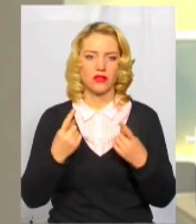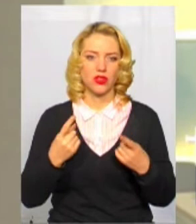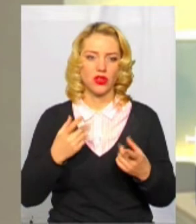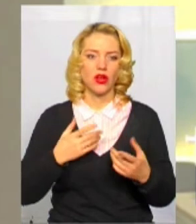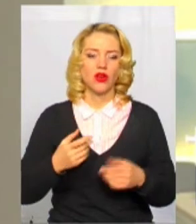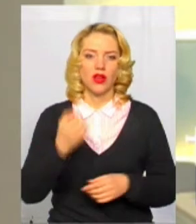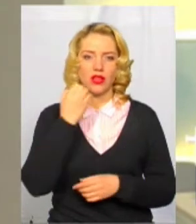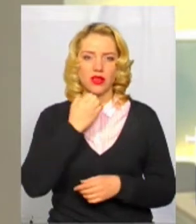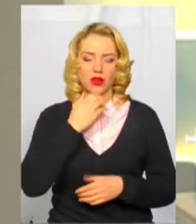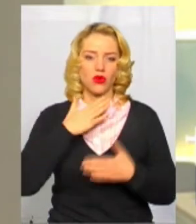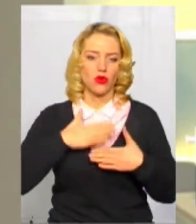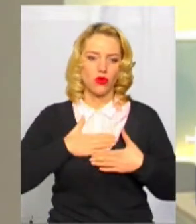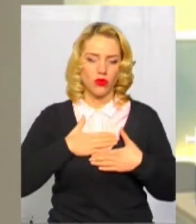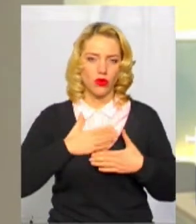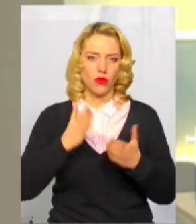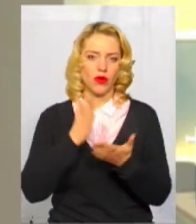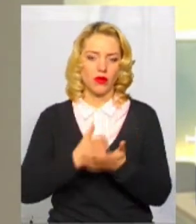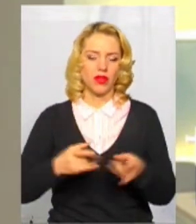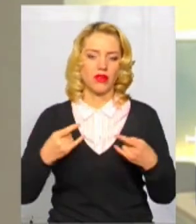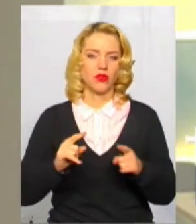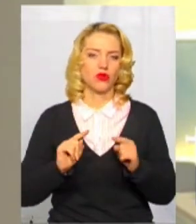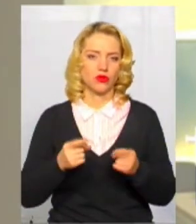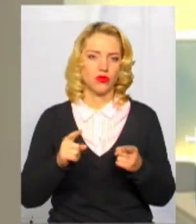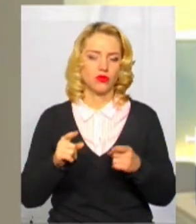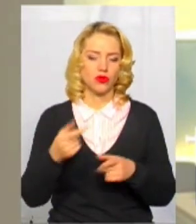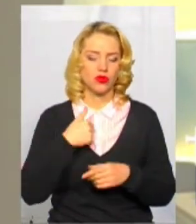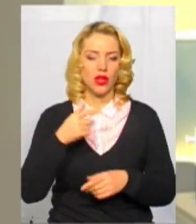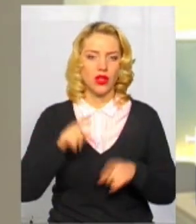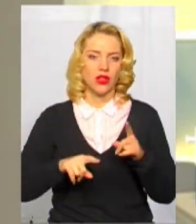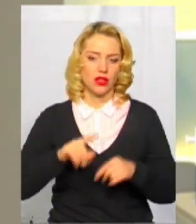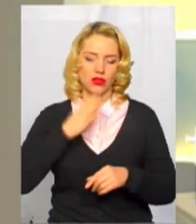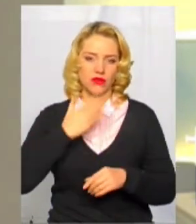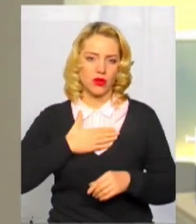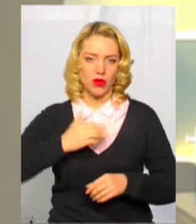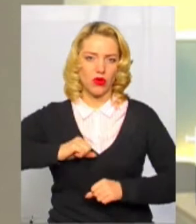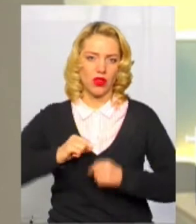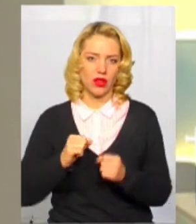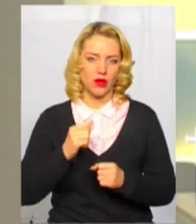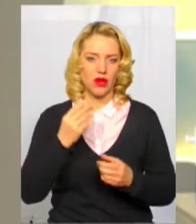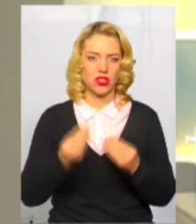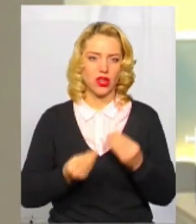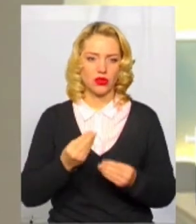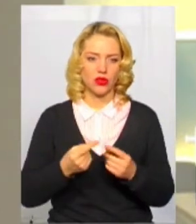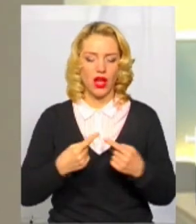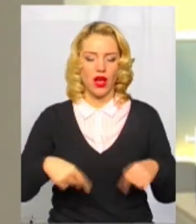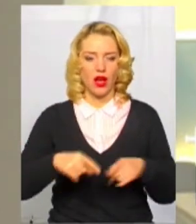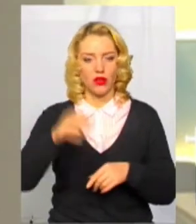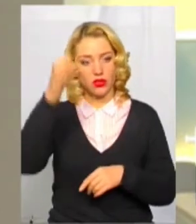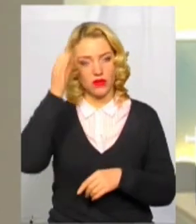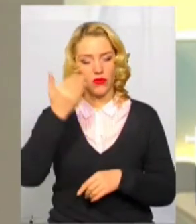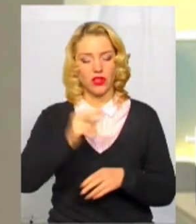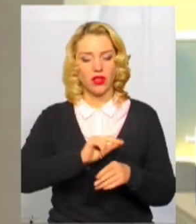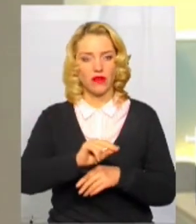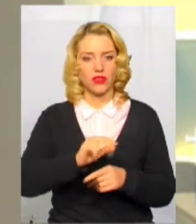і люблю прямі ефіри. Чому? Тому що, ви знаєте, ми інколи з колегами жартуємо, кажемо так, галузь освіти, вони